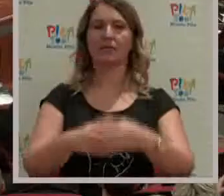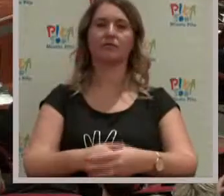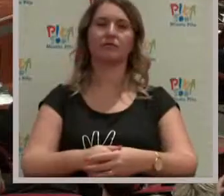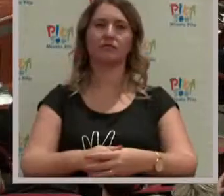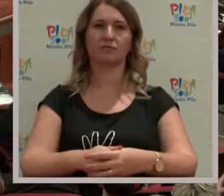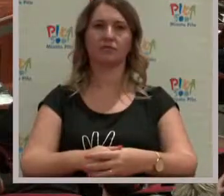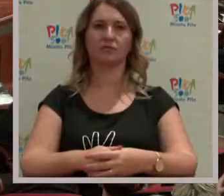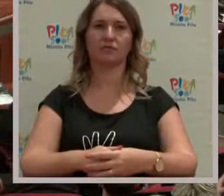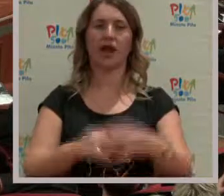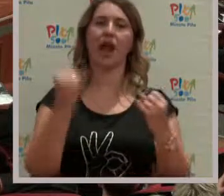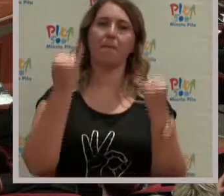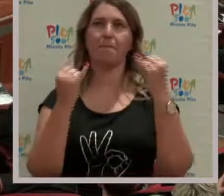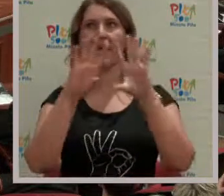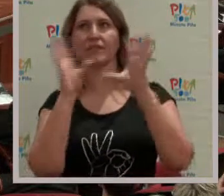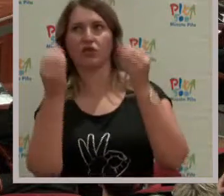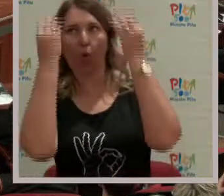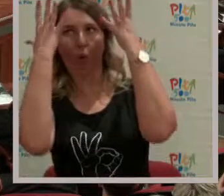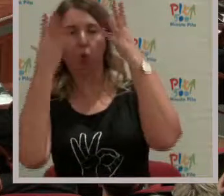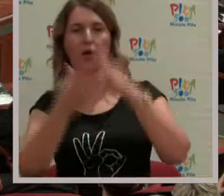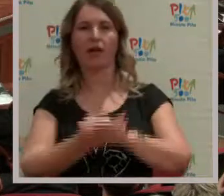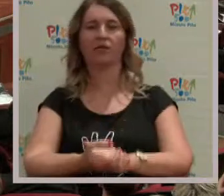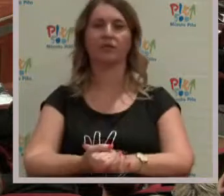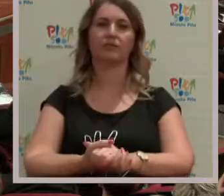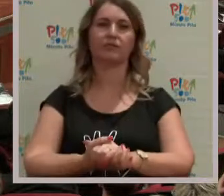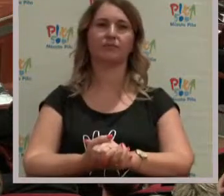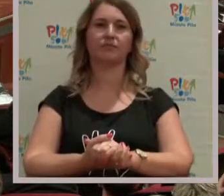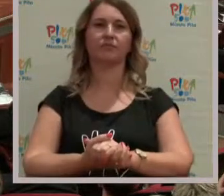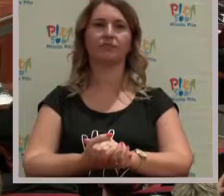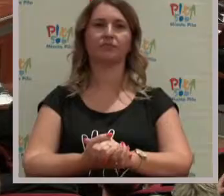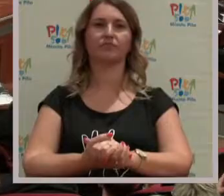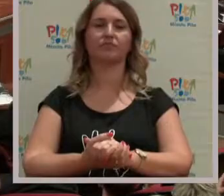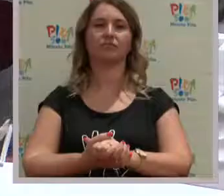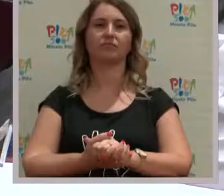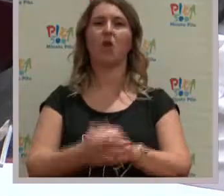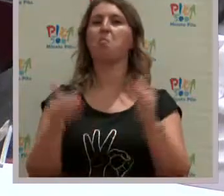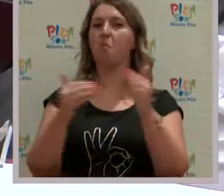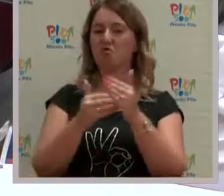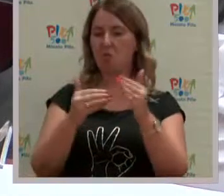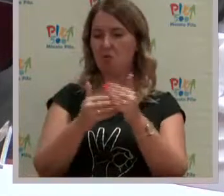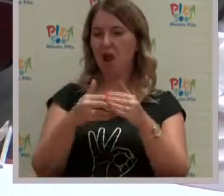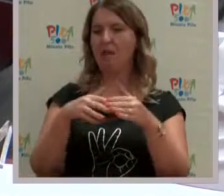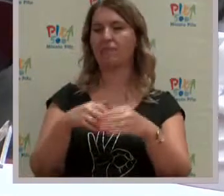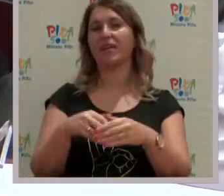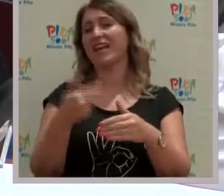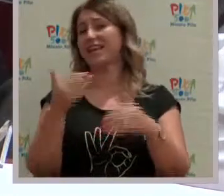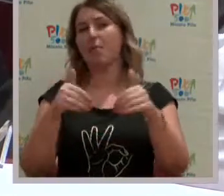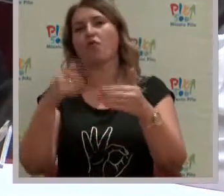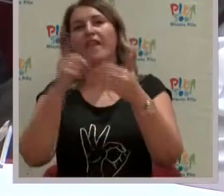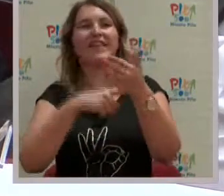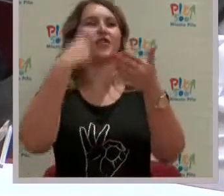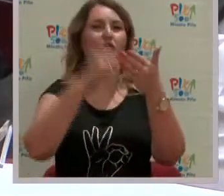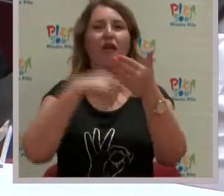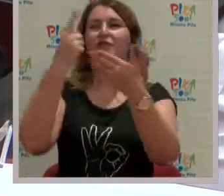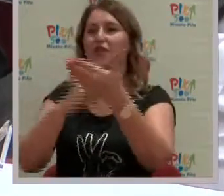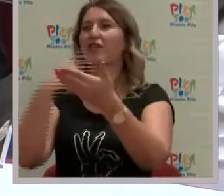o tym, że zapotrzebowanie na takie rzeczy jest. Oczywiście, że to nie może być za często, ale